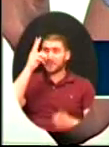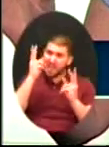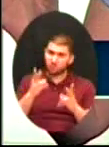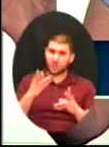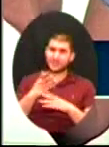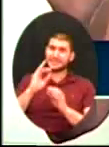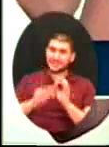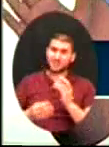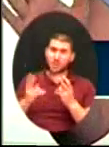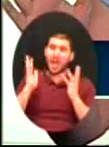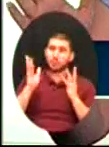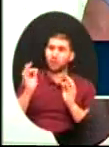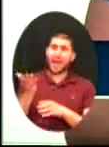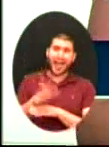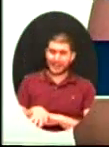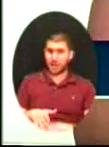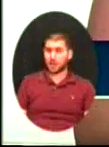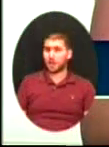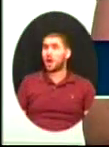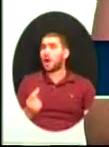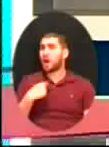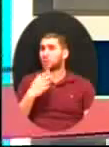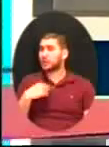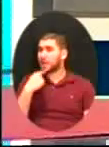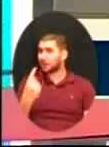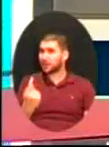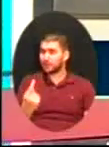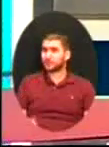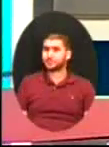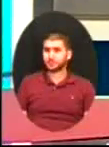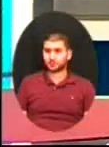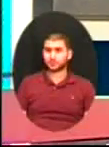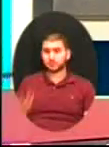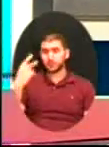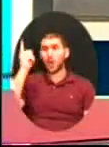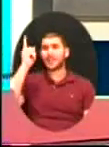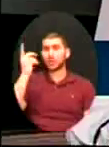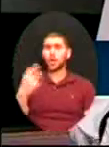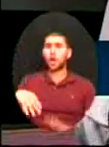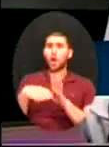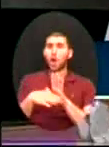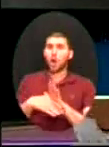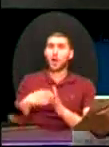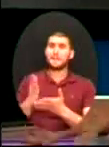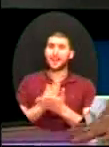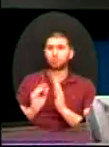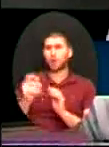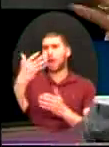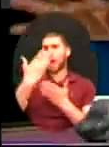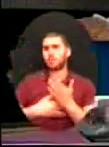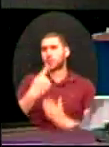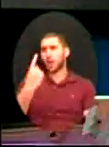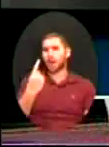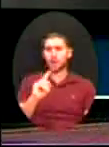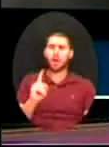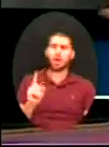ללכת לסעיף הרבה יותר חמור של הריגה. של הריגה? אני רוצה רגע להגיד משהו אחד. רגע, קודם כל חוק המכינות הוא חוק של עמוד אחד, בואו לא